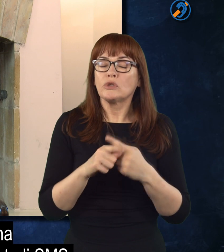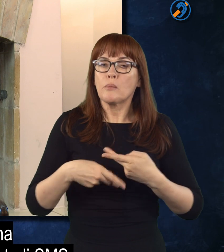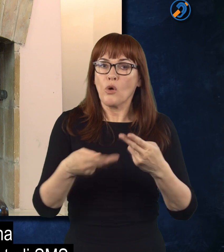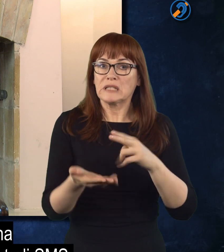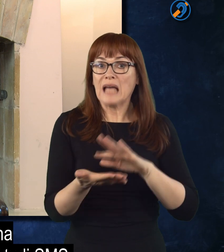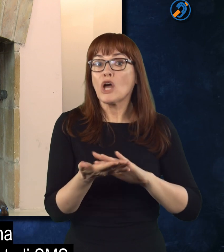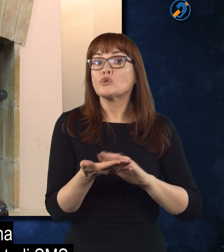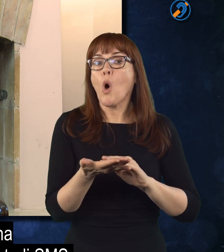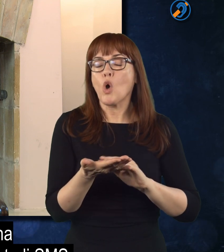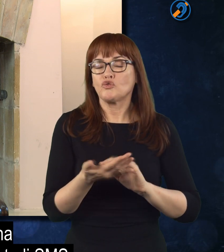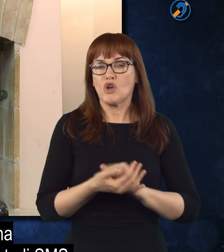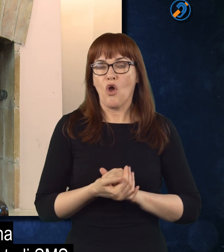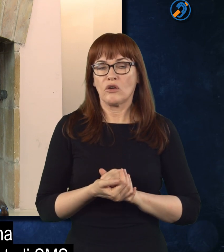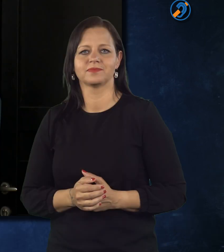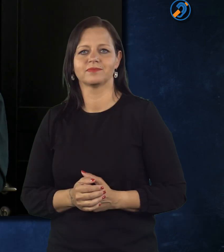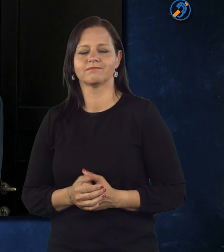SMS poslati.